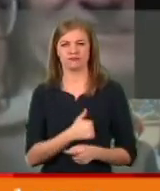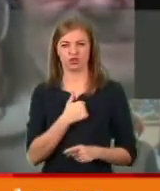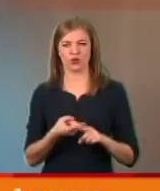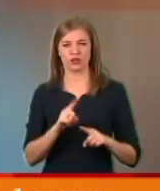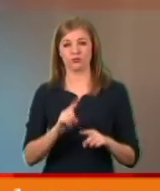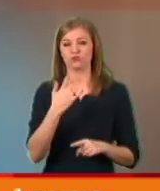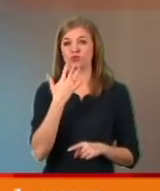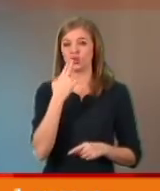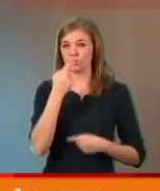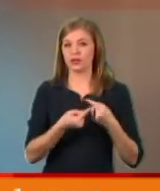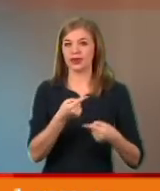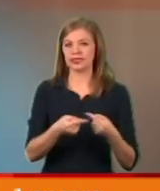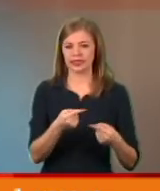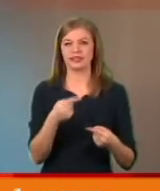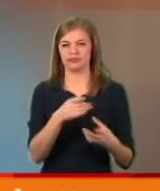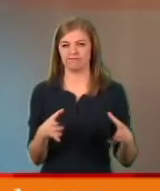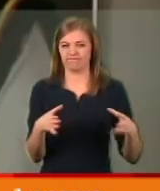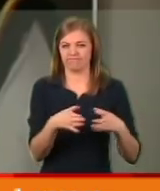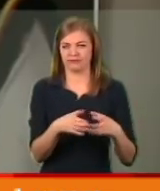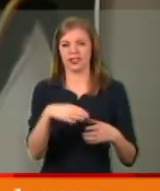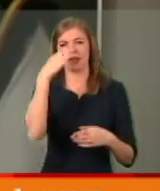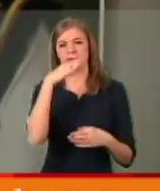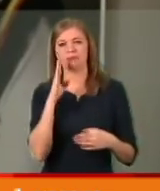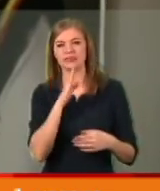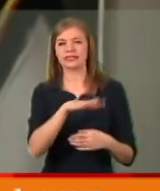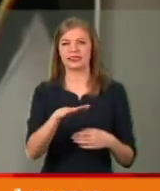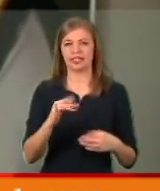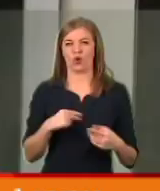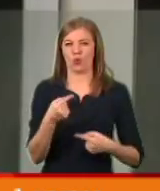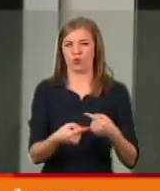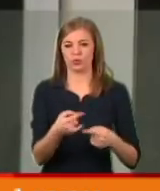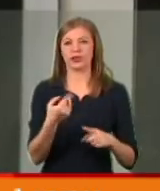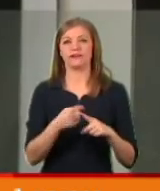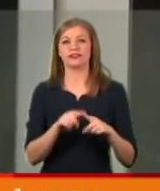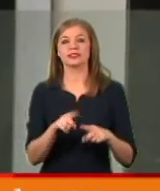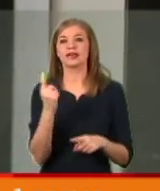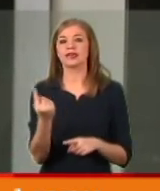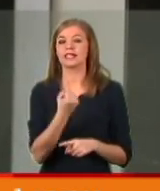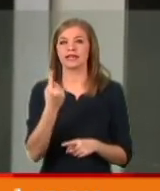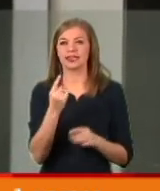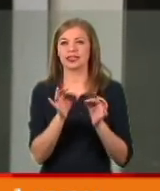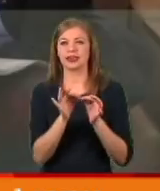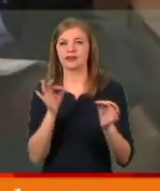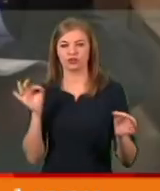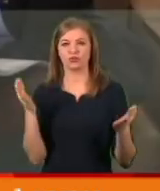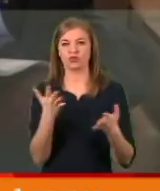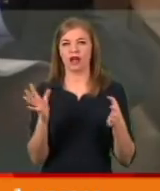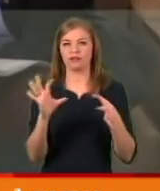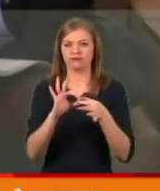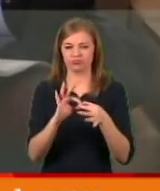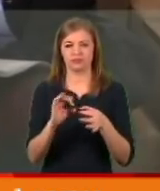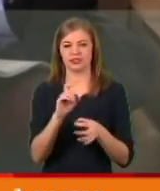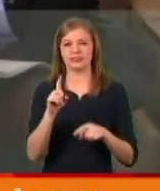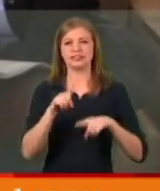цим, бо національні традиції їх гуртують – батьків, дітей та онуків. І це та чи не єдина ниточка, яка пов'язує